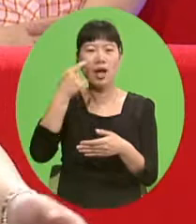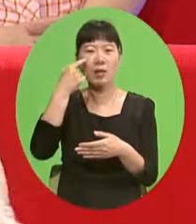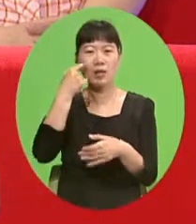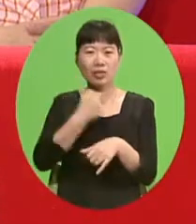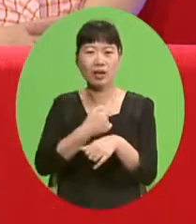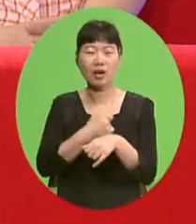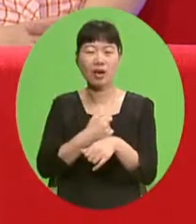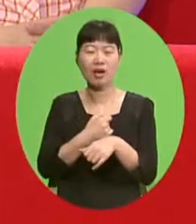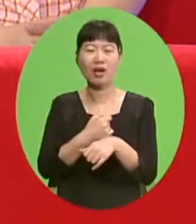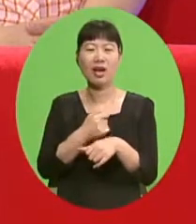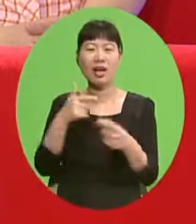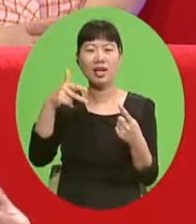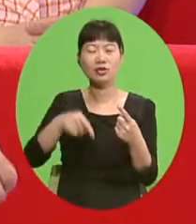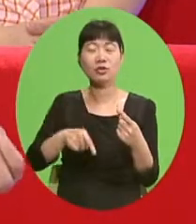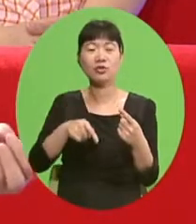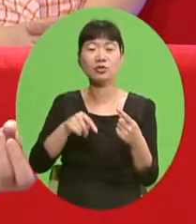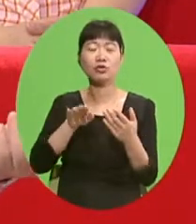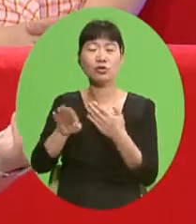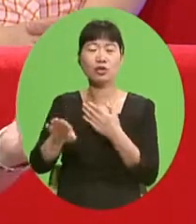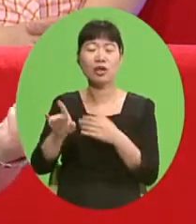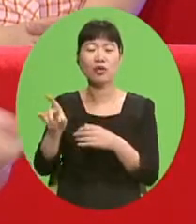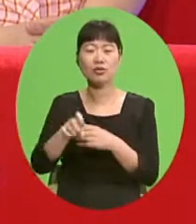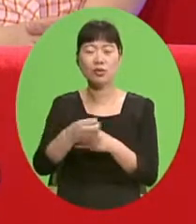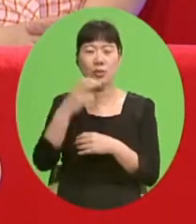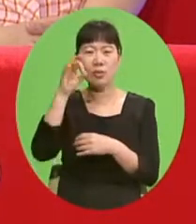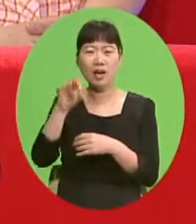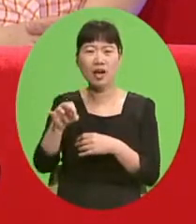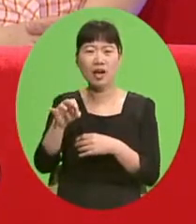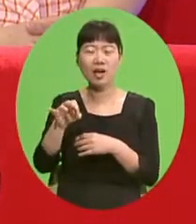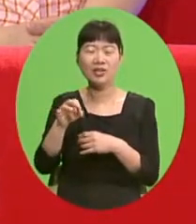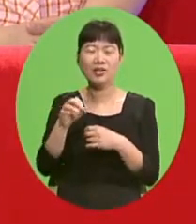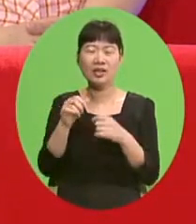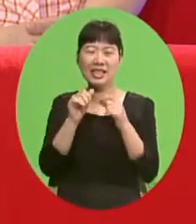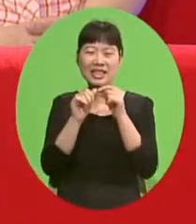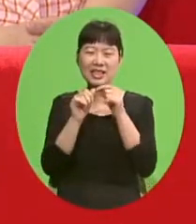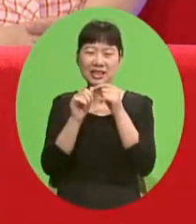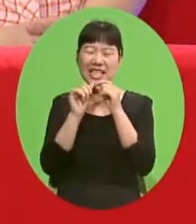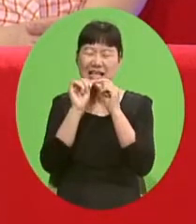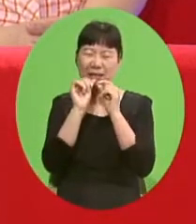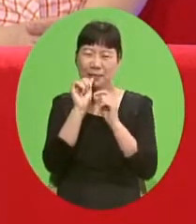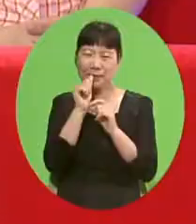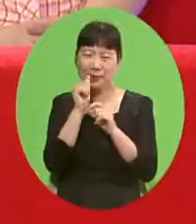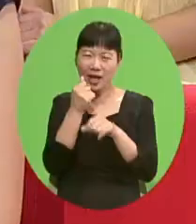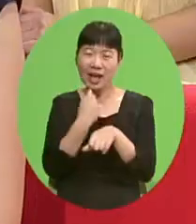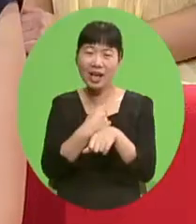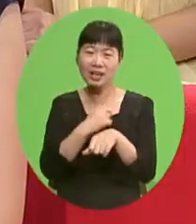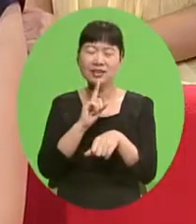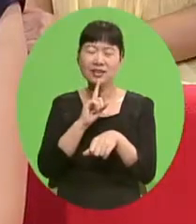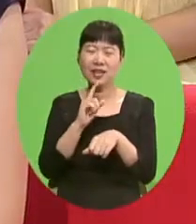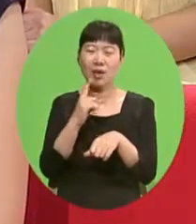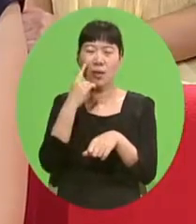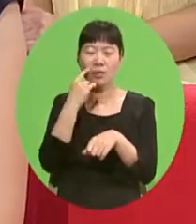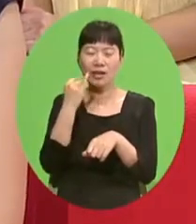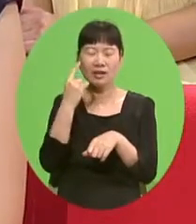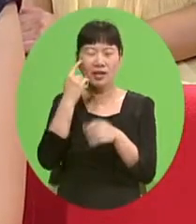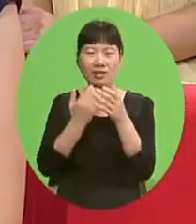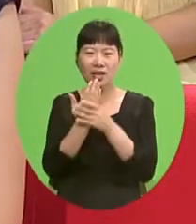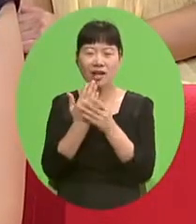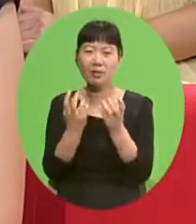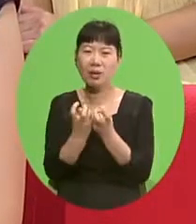해라. 그리고 한 일주일 후쯤에 봤더니 또싹 뜯어놨더라고요. 그래서 그 방법이 안 맞드냐? 그랬더니 하는